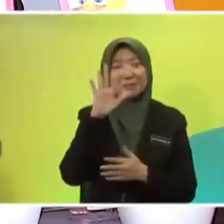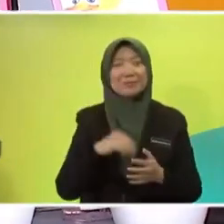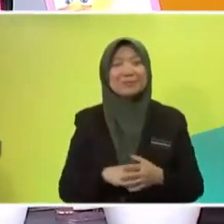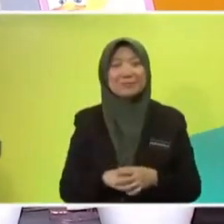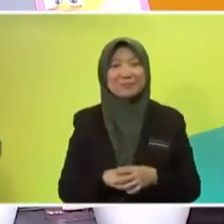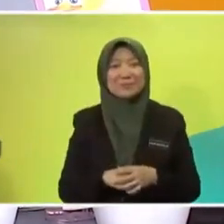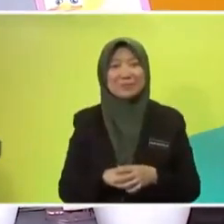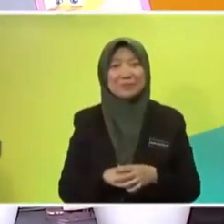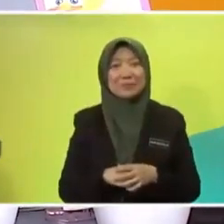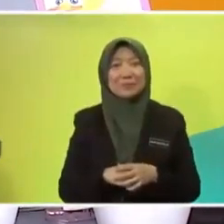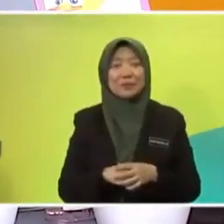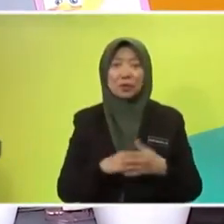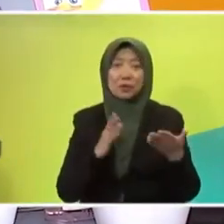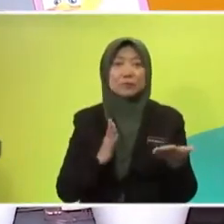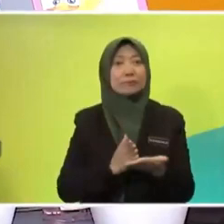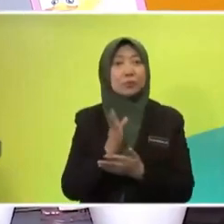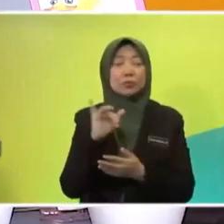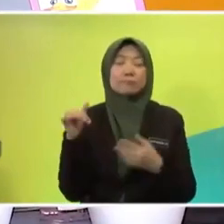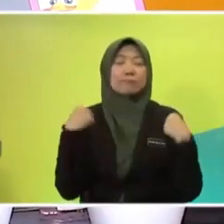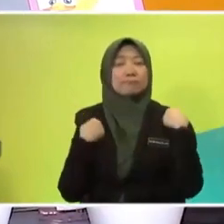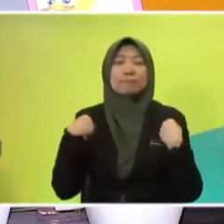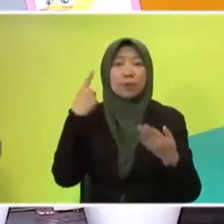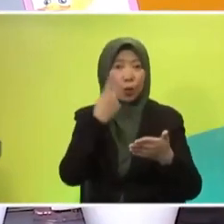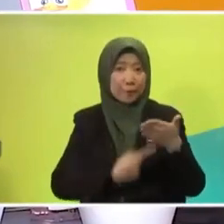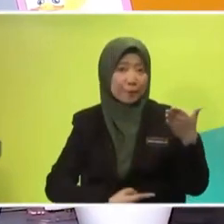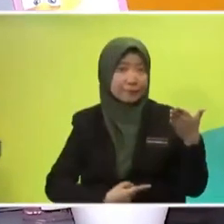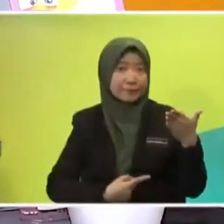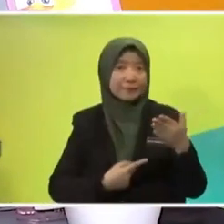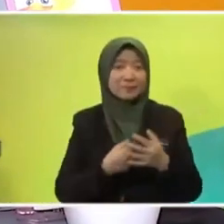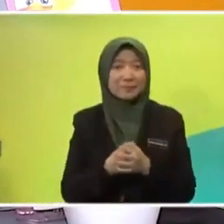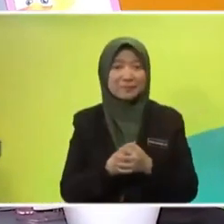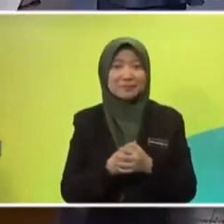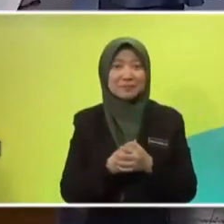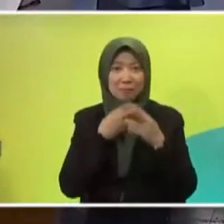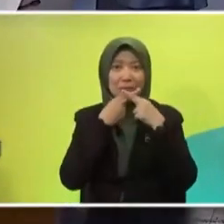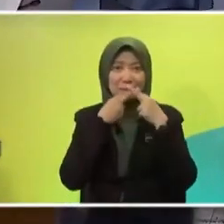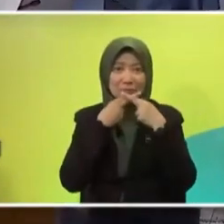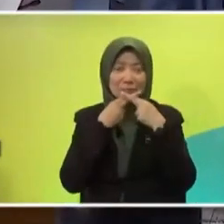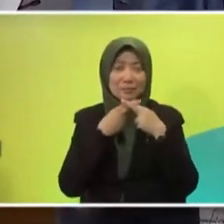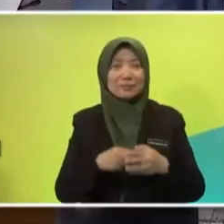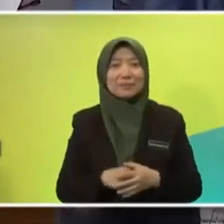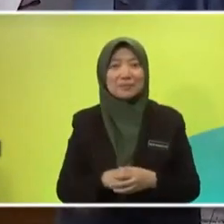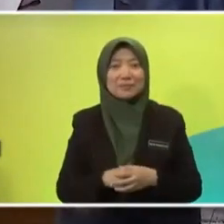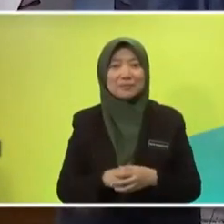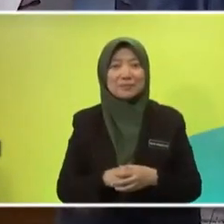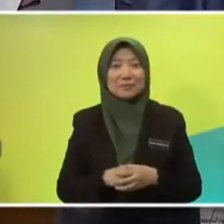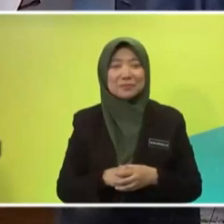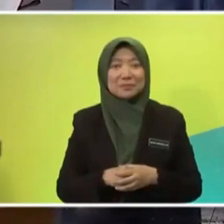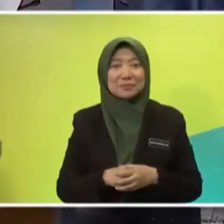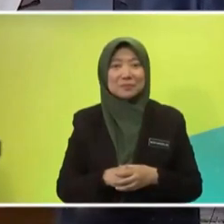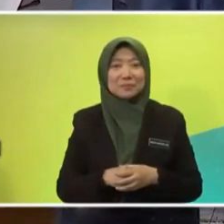Okey, haiwan seterusnya. Kita tengok haiwan apa lagi. Misteri betul kotak ni, cikgu. Sangat. Jeng-jeng.